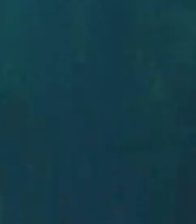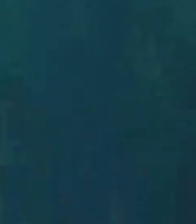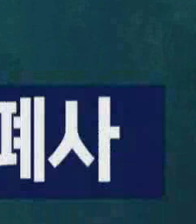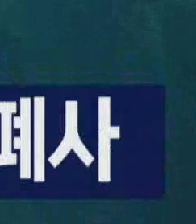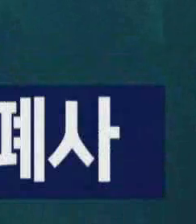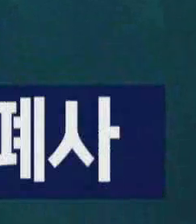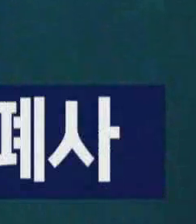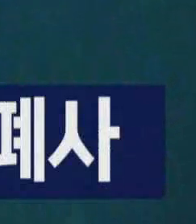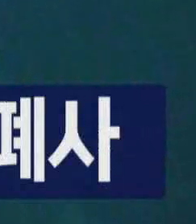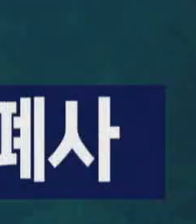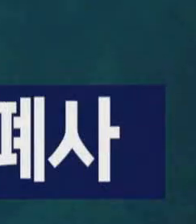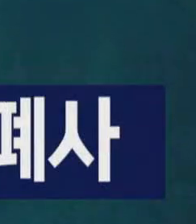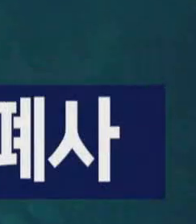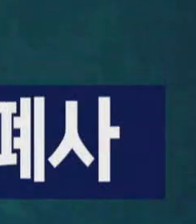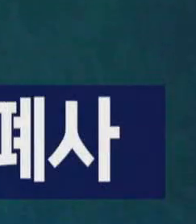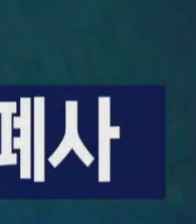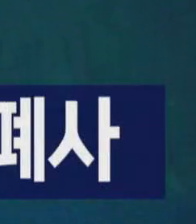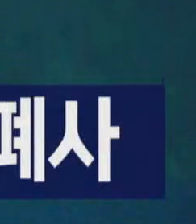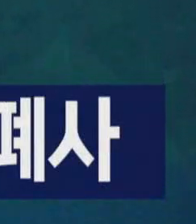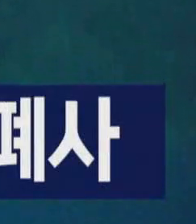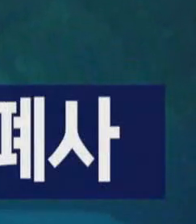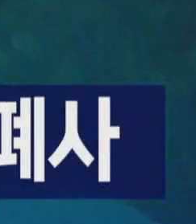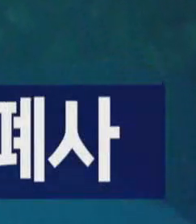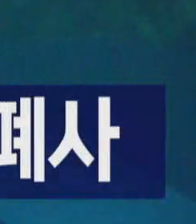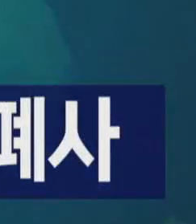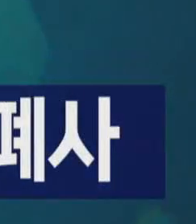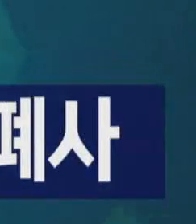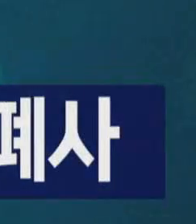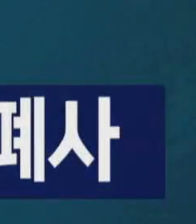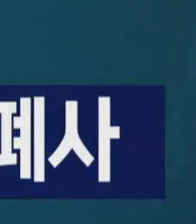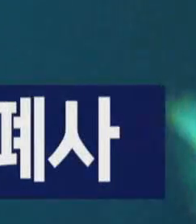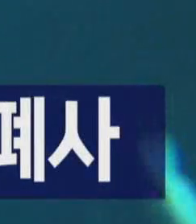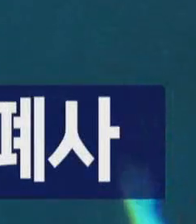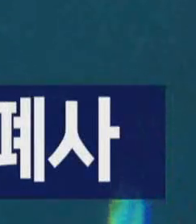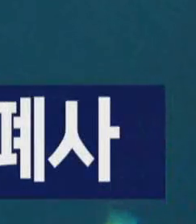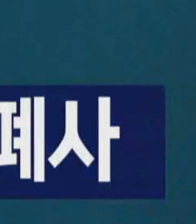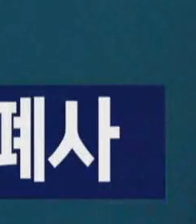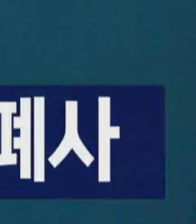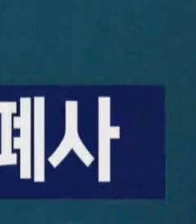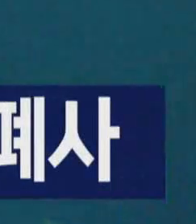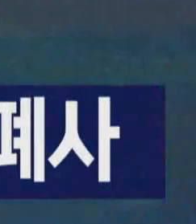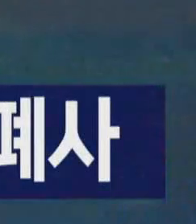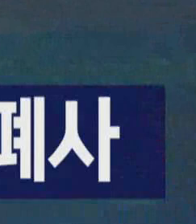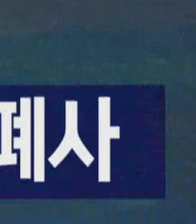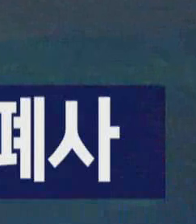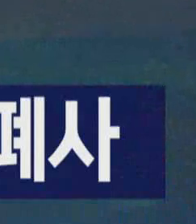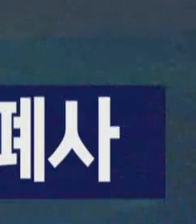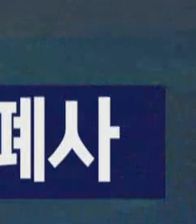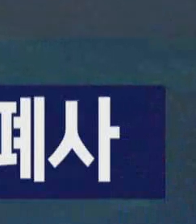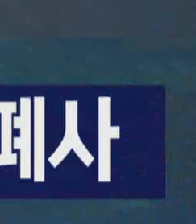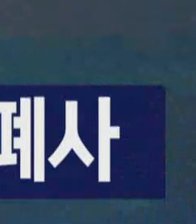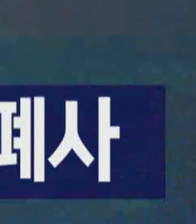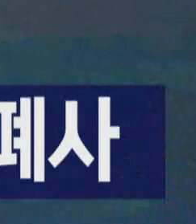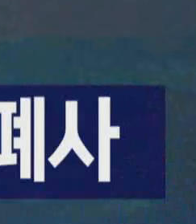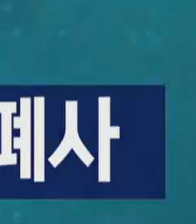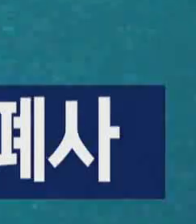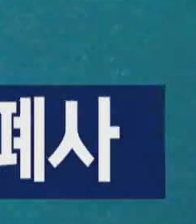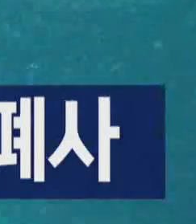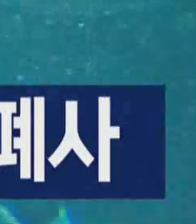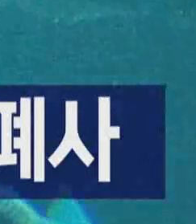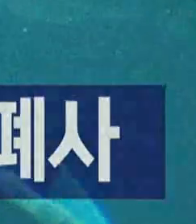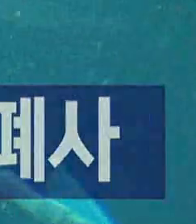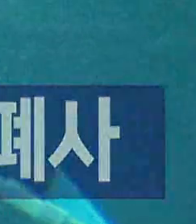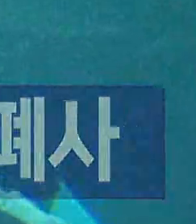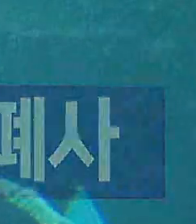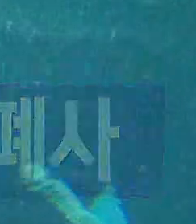여수 한화 아쿠아플라넷의 흰고래 벨루가가 폐사했습니다. 여수 세계박람회 당시 반입됐던 멸종위기종